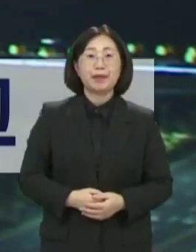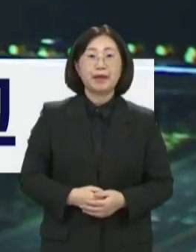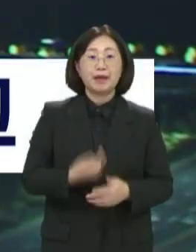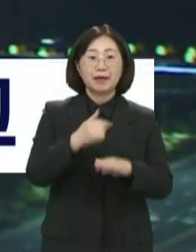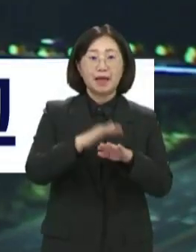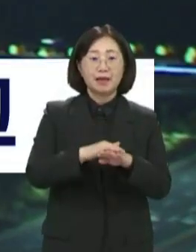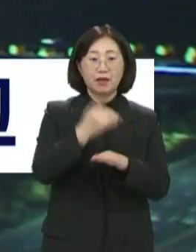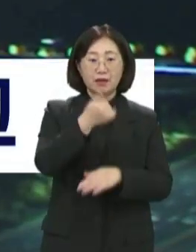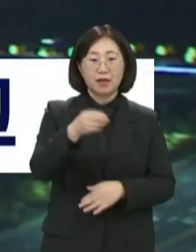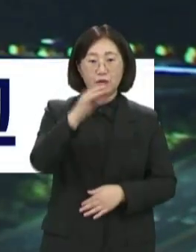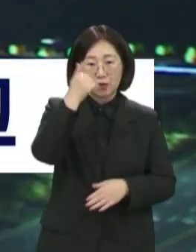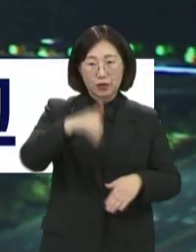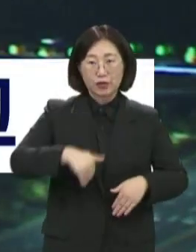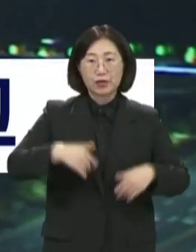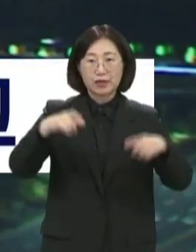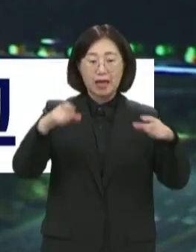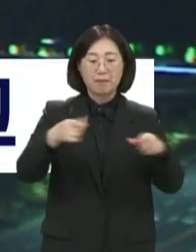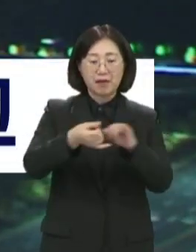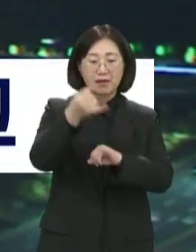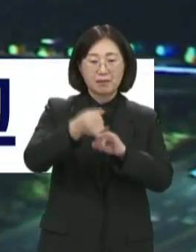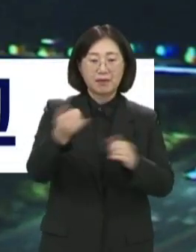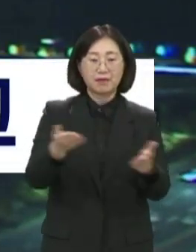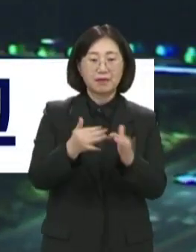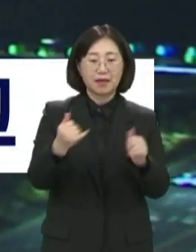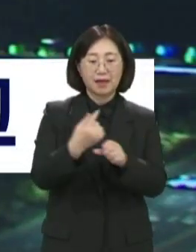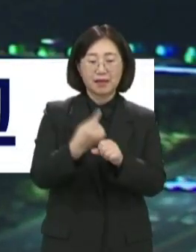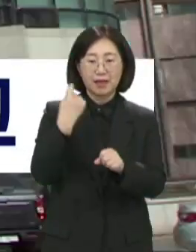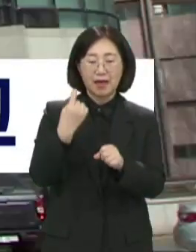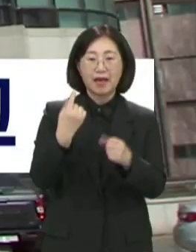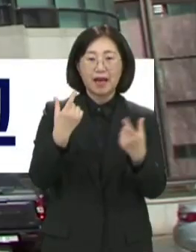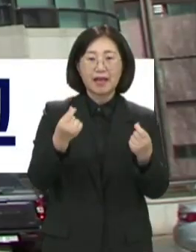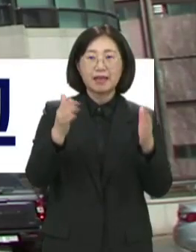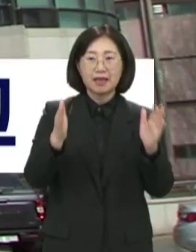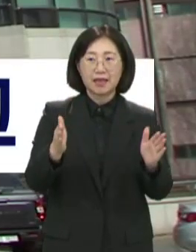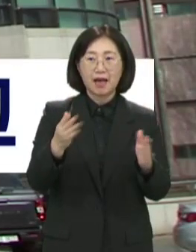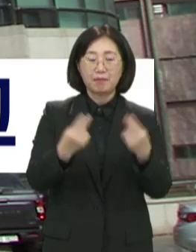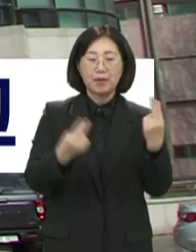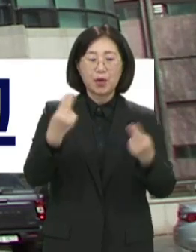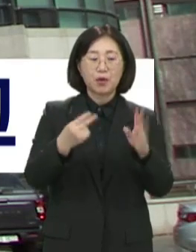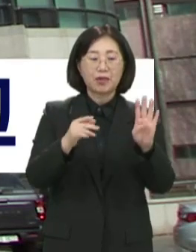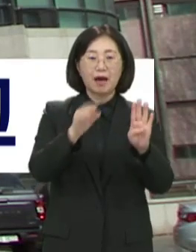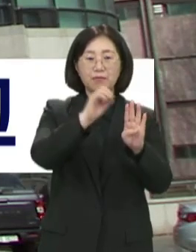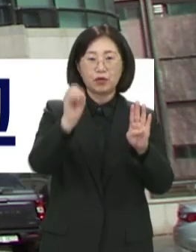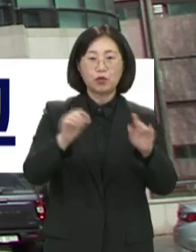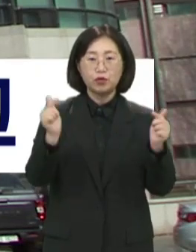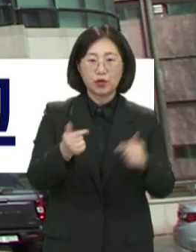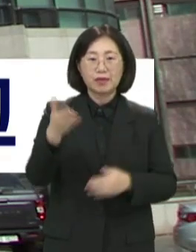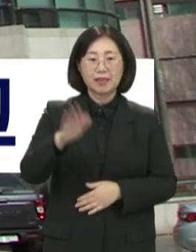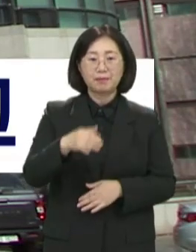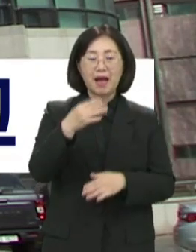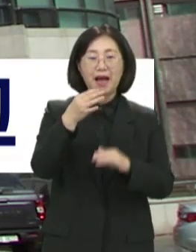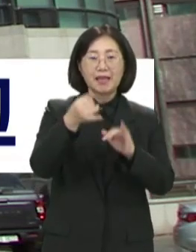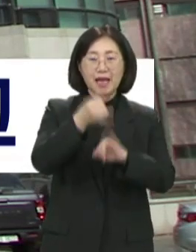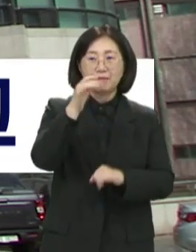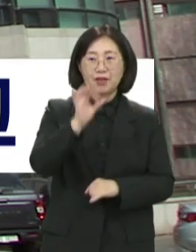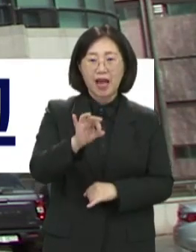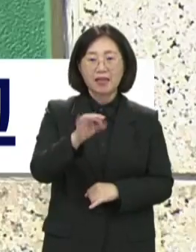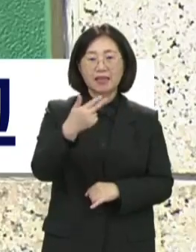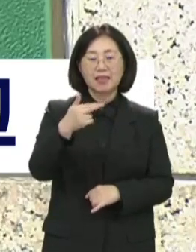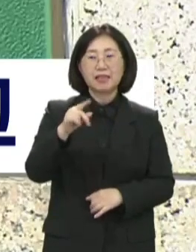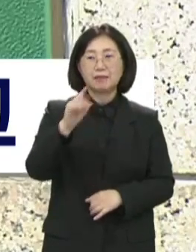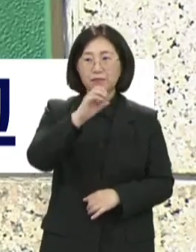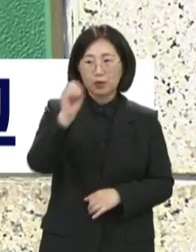대전세종 충남의 채불 근로자가 지난해 같은 기간 대비 약 4% 줄었지만 체불액은 7.7%